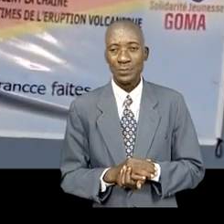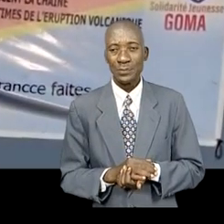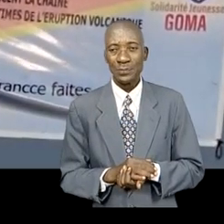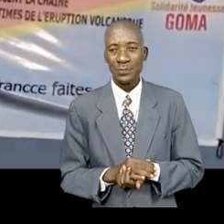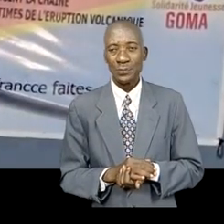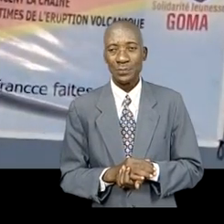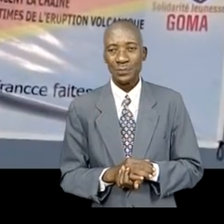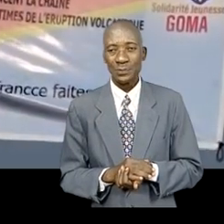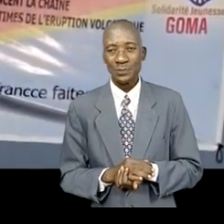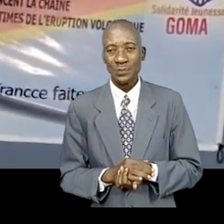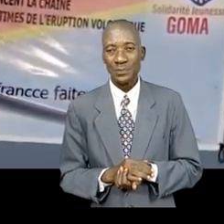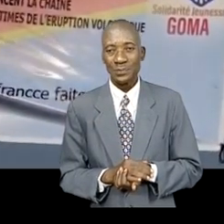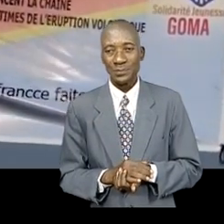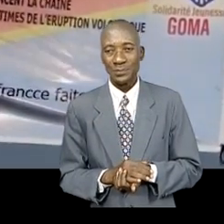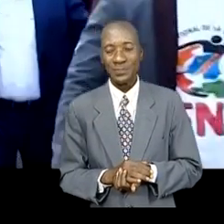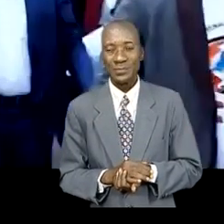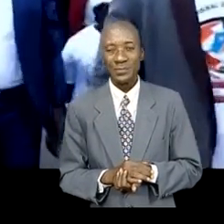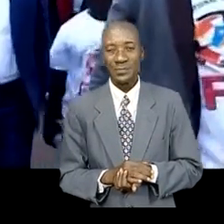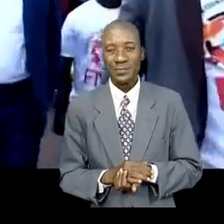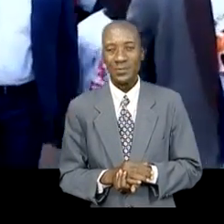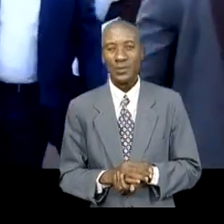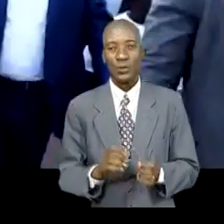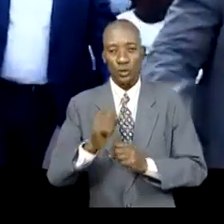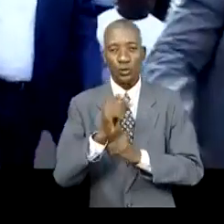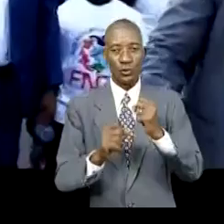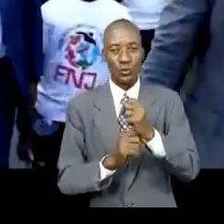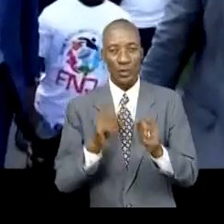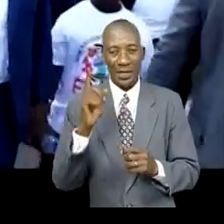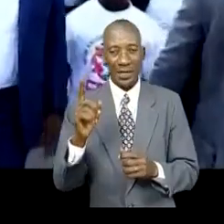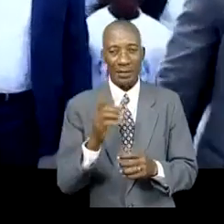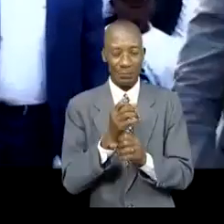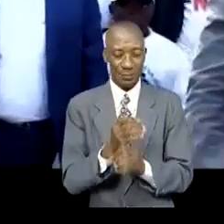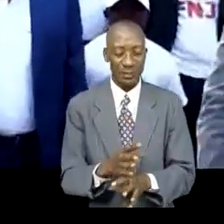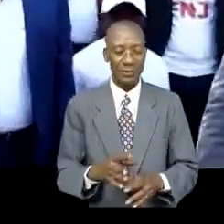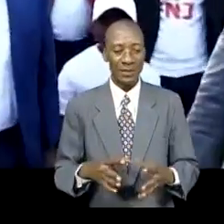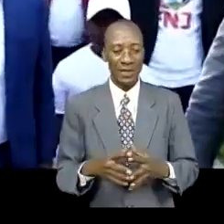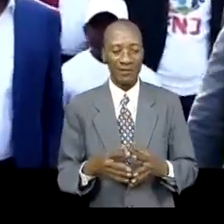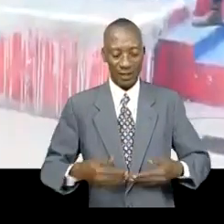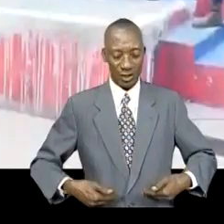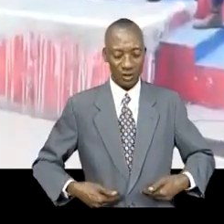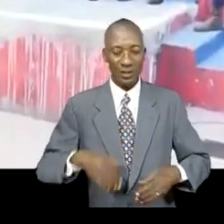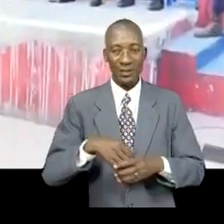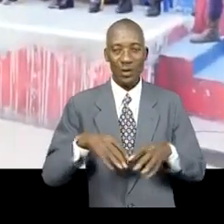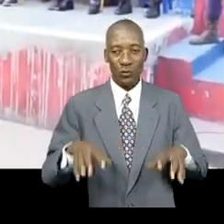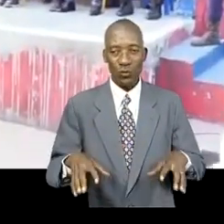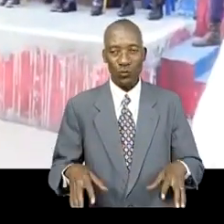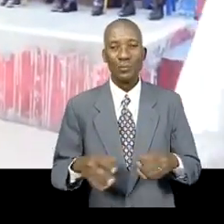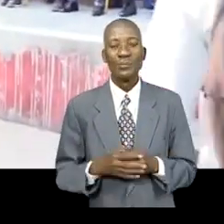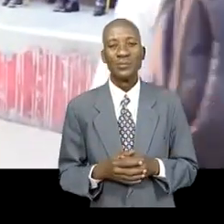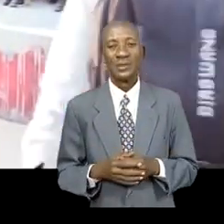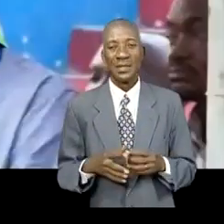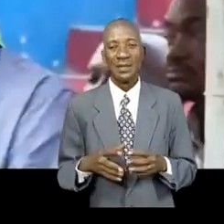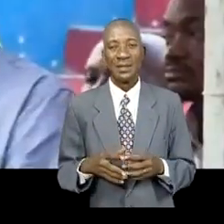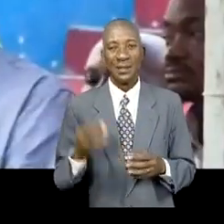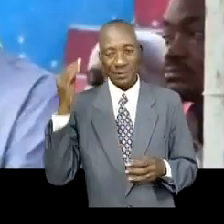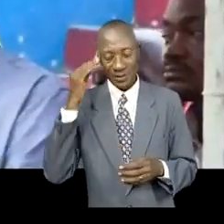SES Goma, tel est le nom de la structure mise en place par le jeune de la RDC, avec l'accompagnement du ministère de